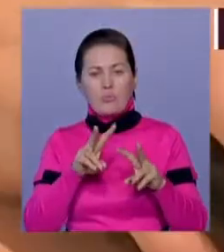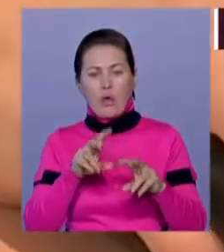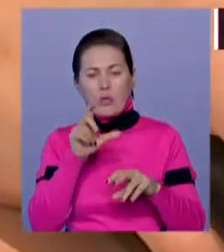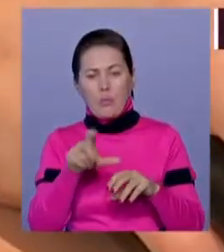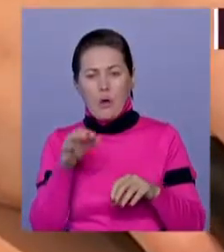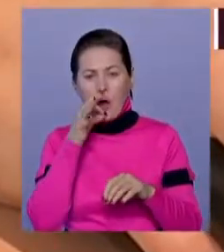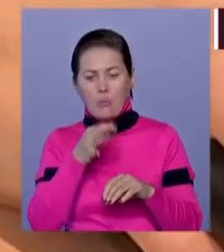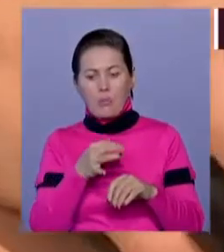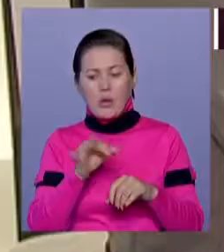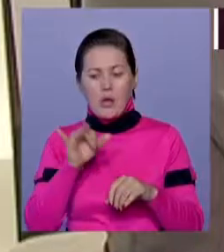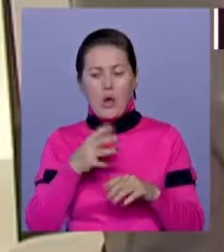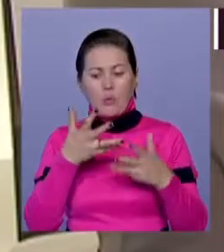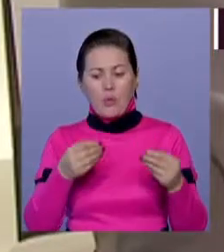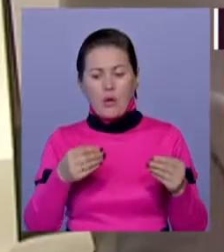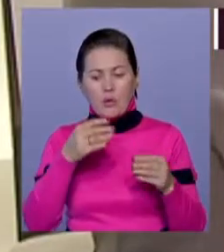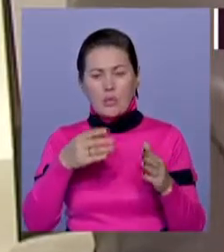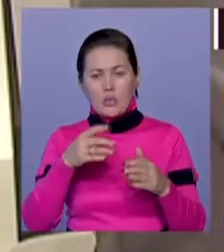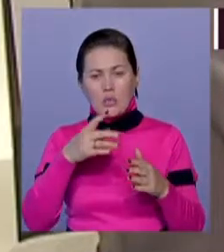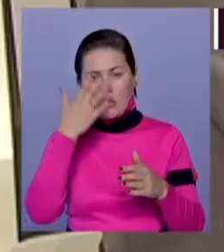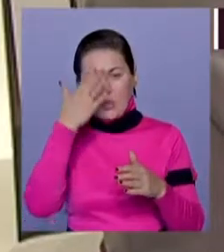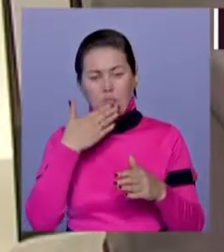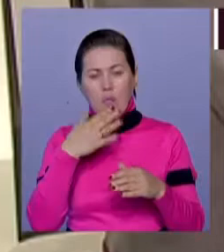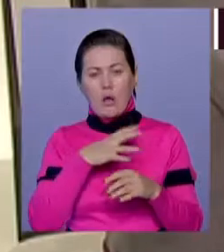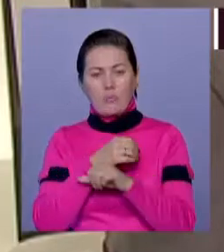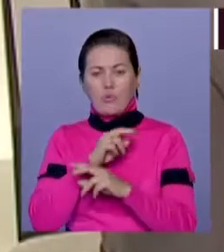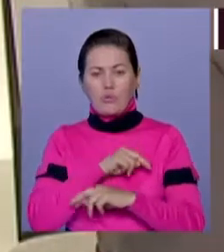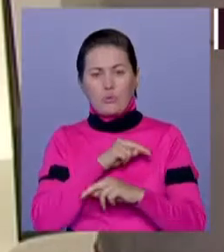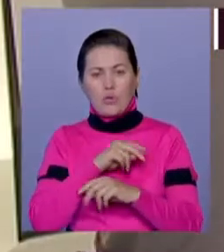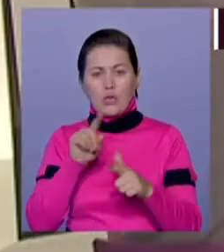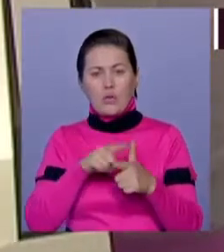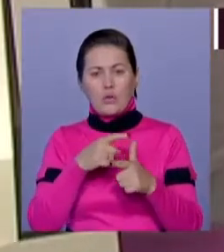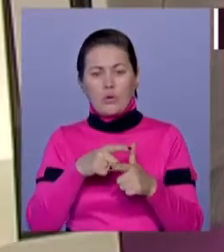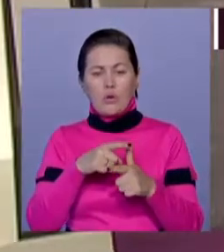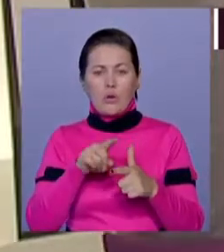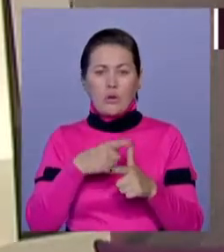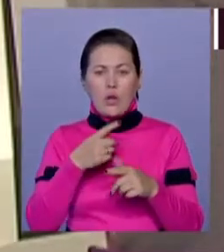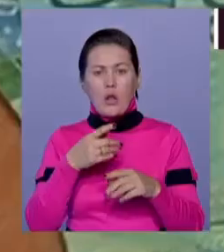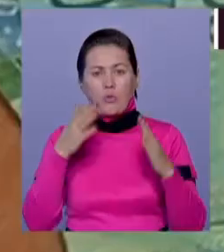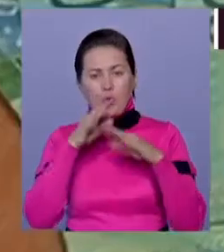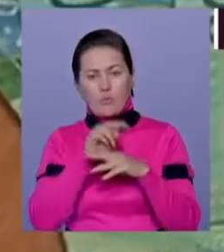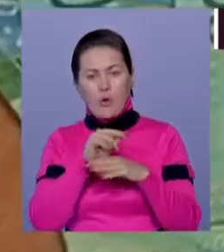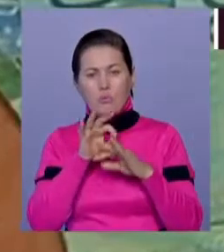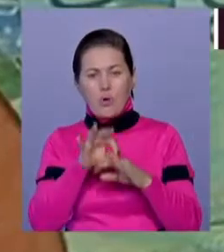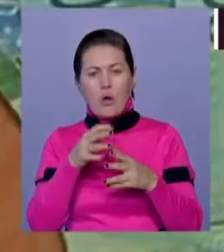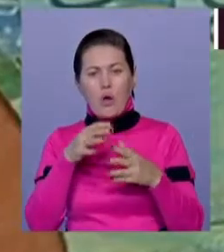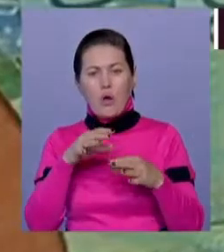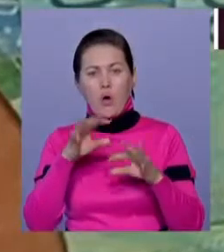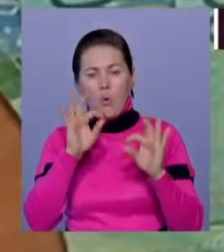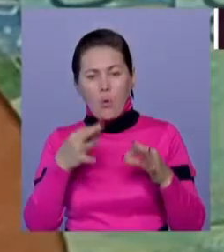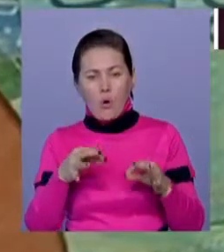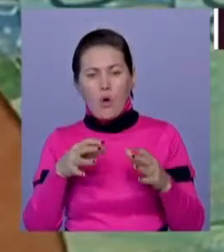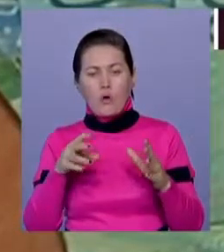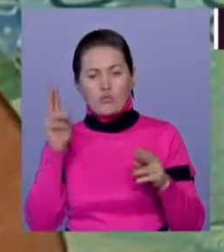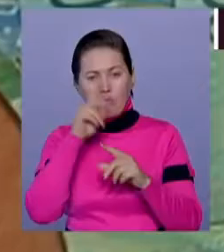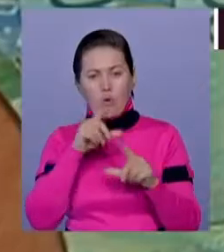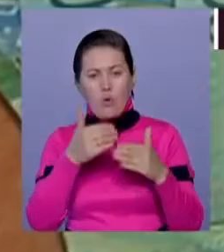отыр. Ал көктем жаз кезінде жұрт еңбек демалысы мен үйлеріне жөндеу жасау үшін кредит алса, күзде балаларын сабаққа дайындауға